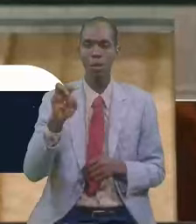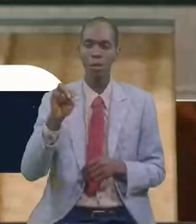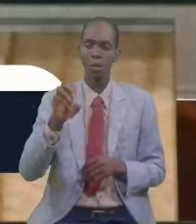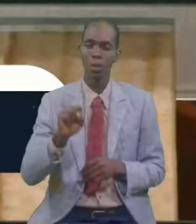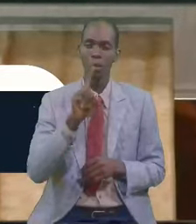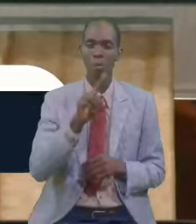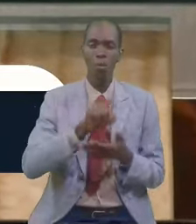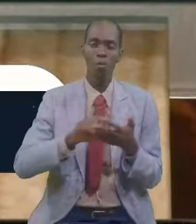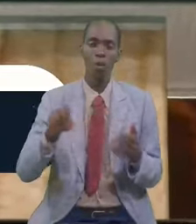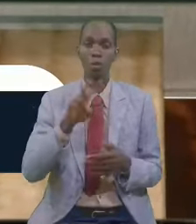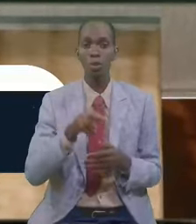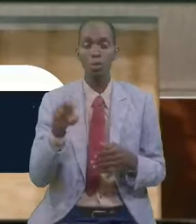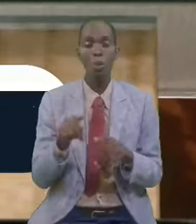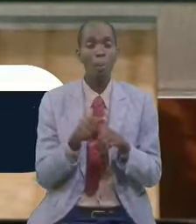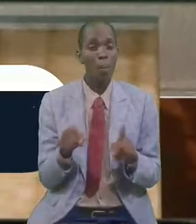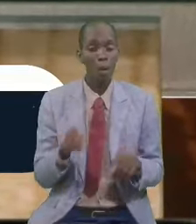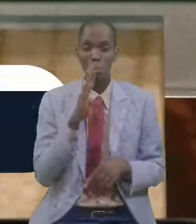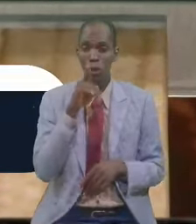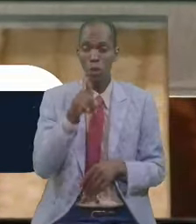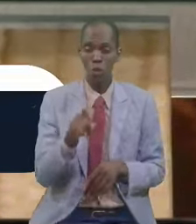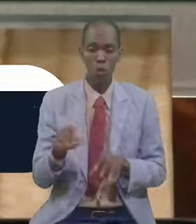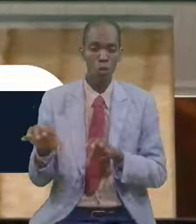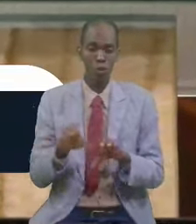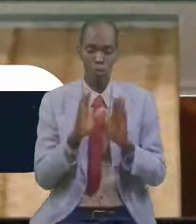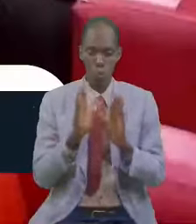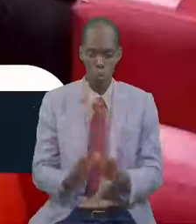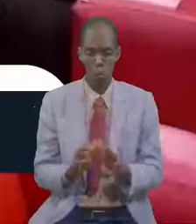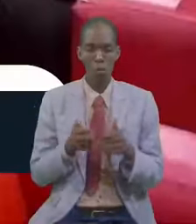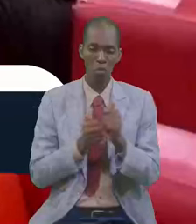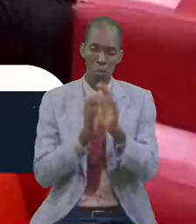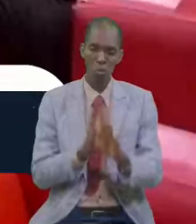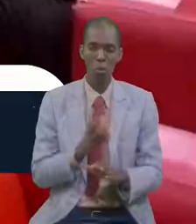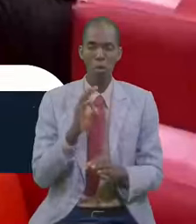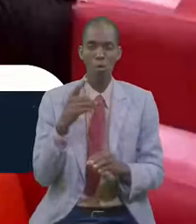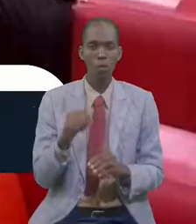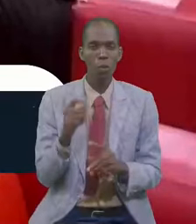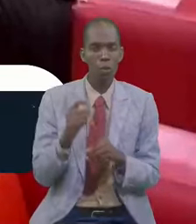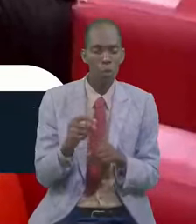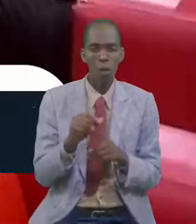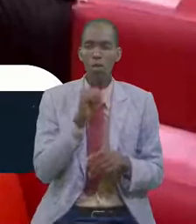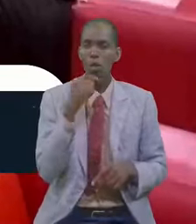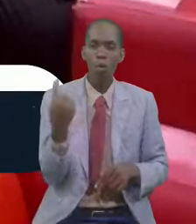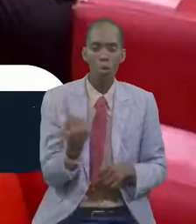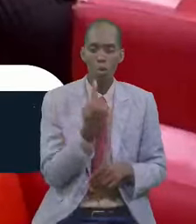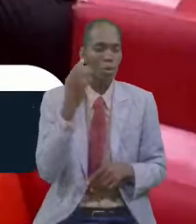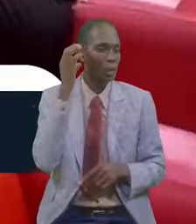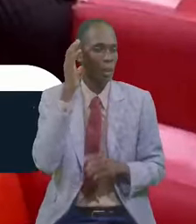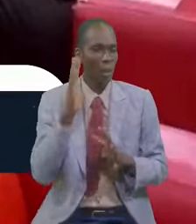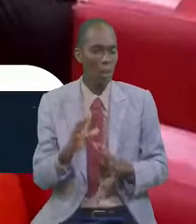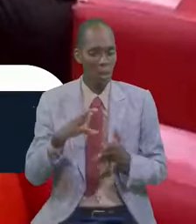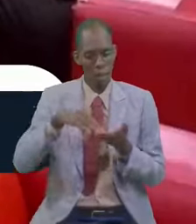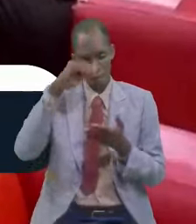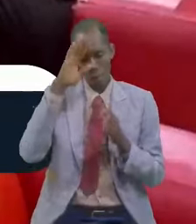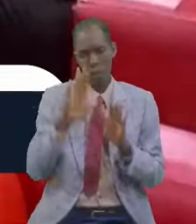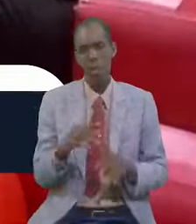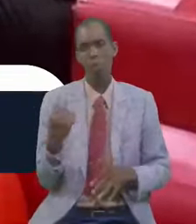la parole. Jacques 1, 22. Mettez en pratique la parole et ne vous bornez pas à l'écouter